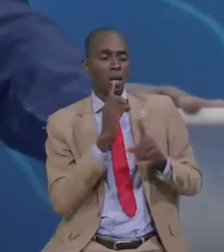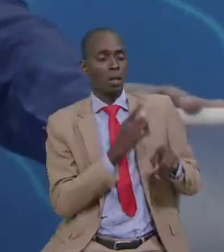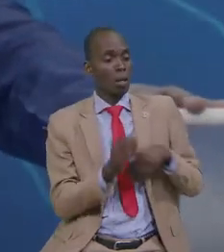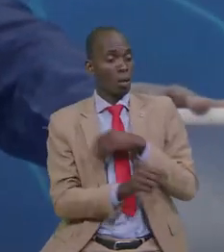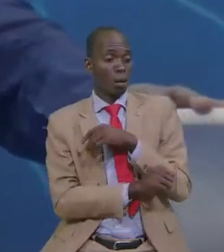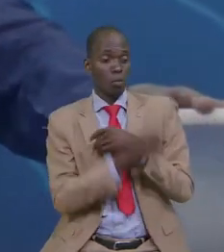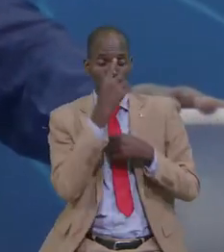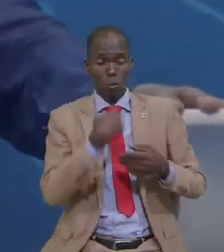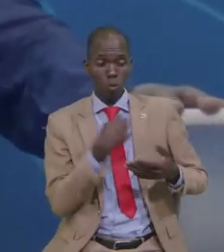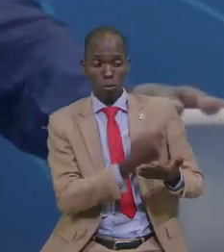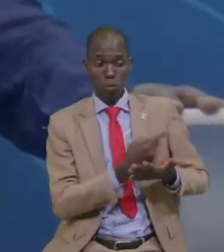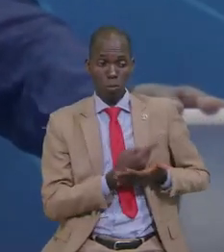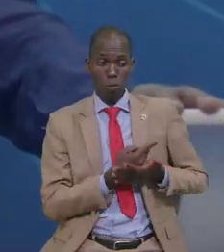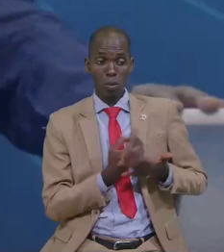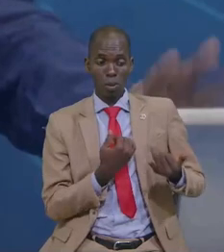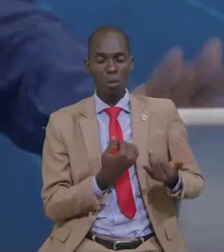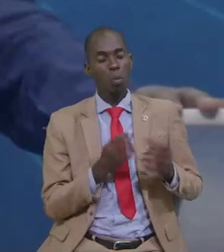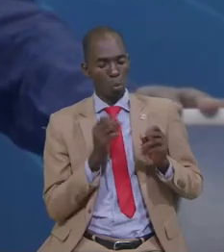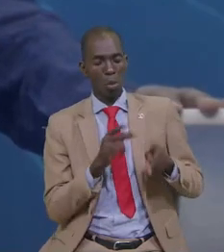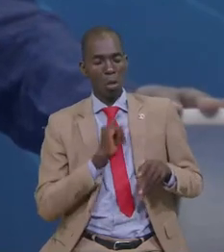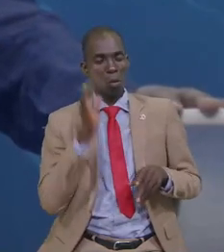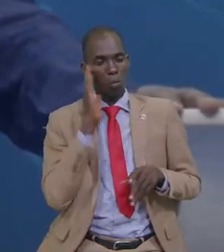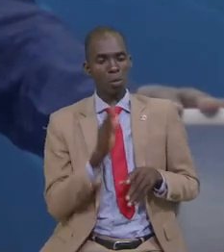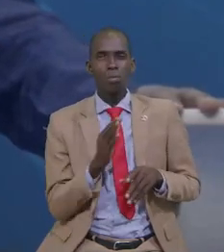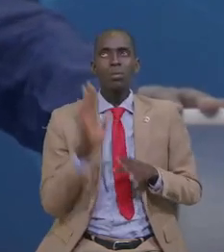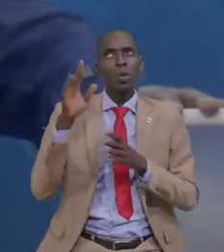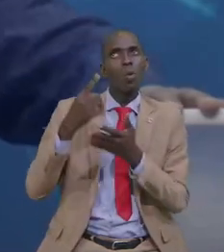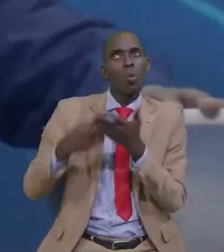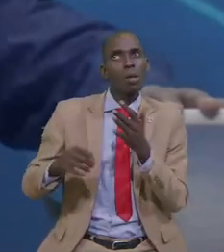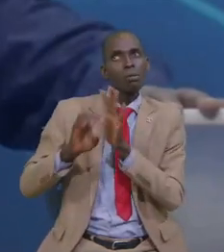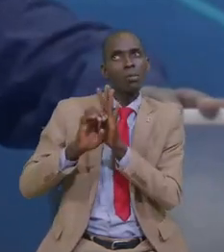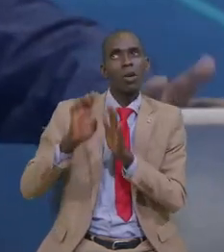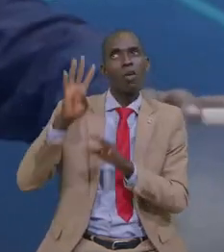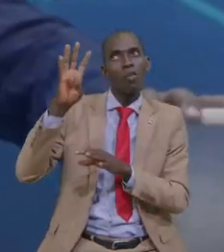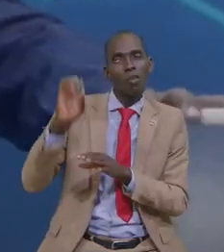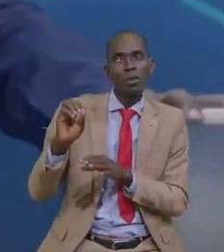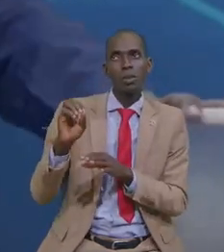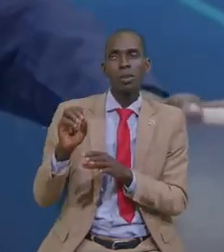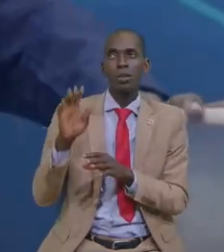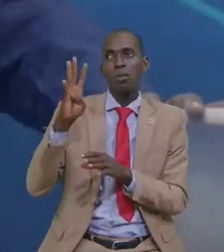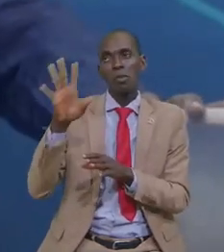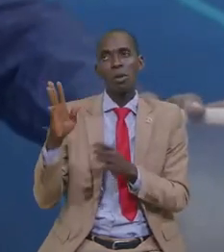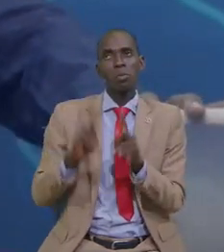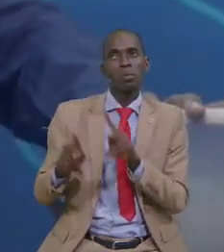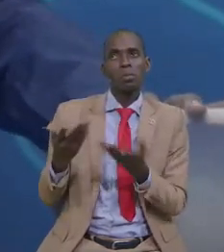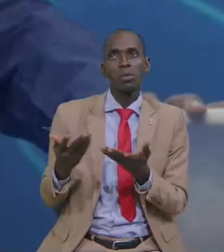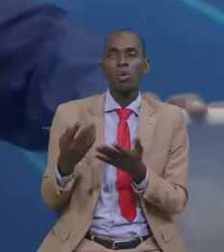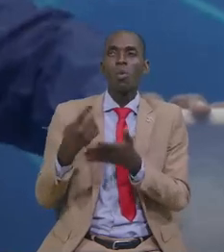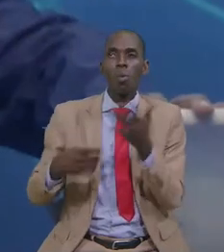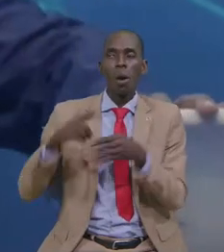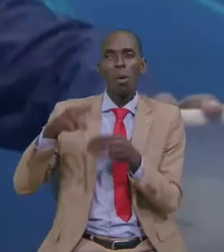reporter un tel jugement? Et 45 justes, et 40 justes